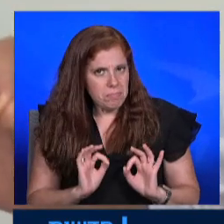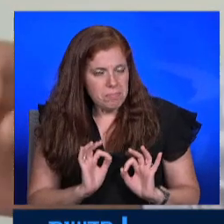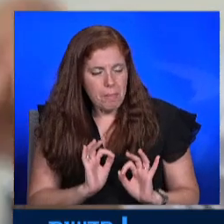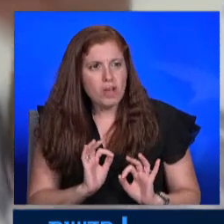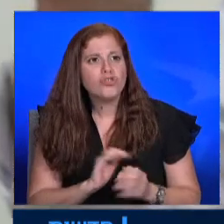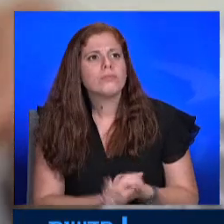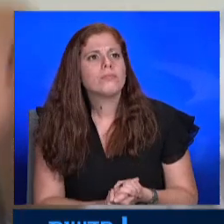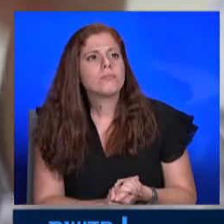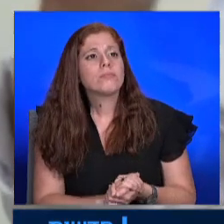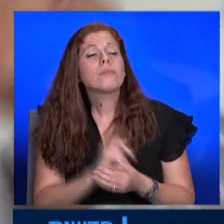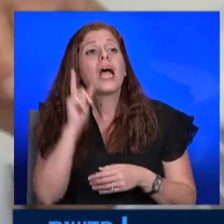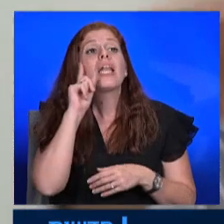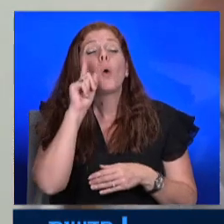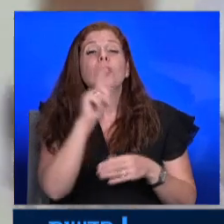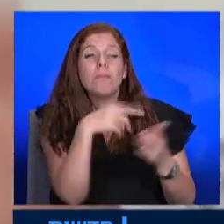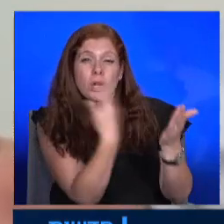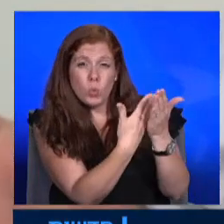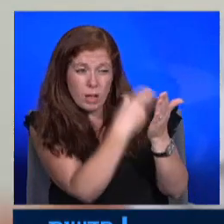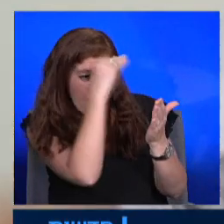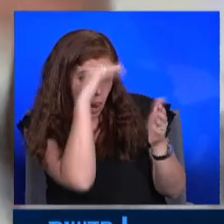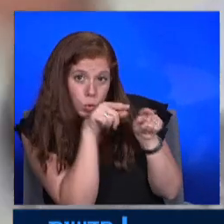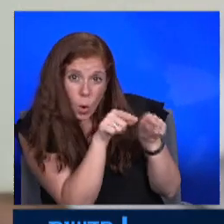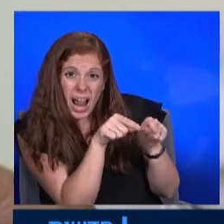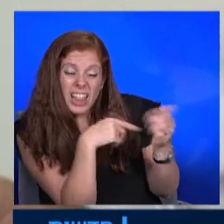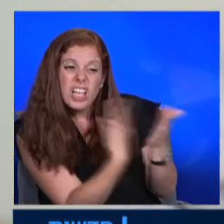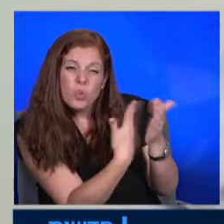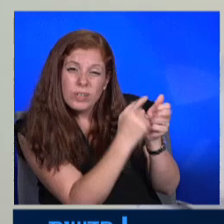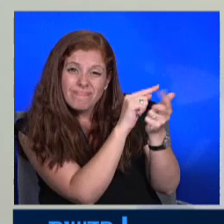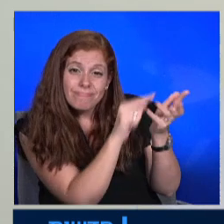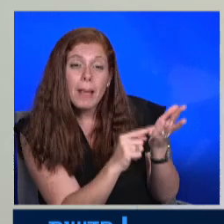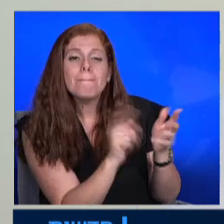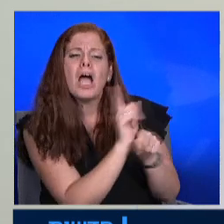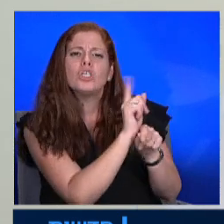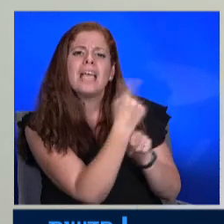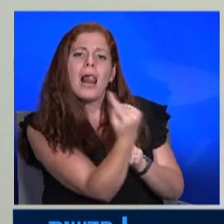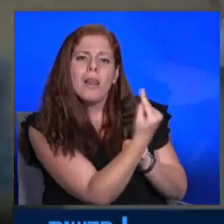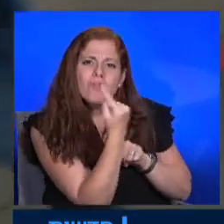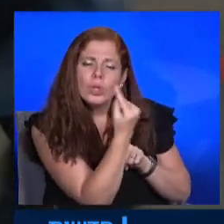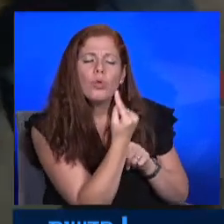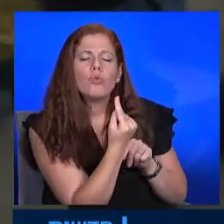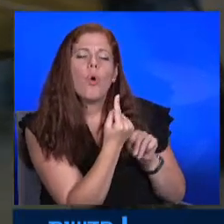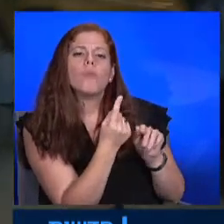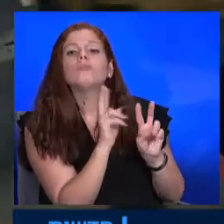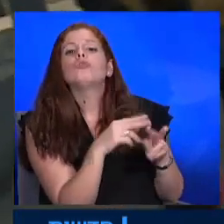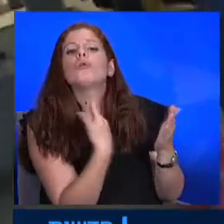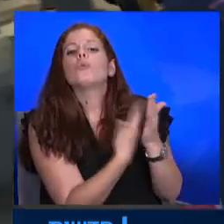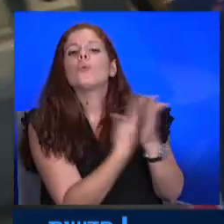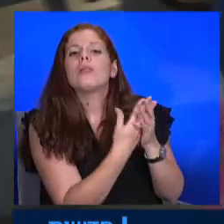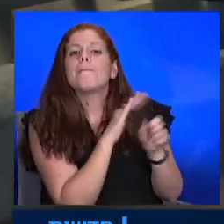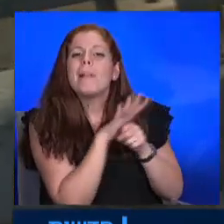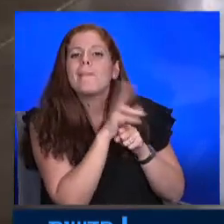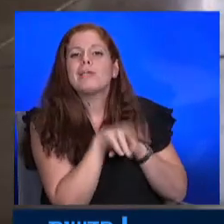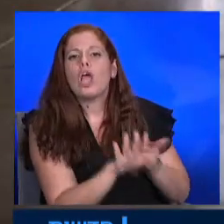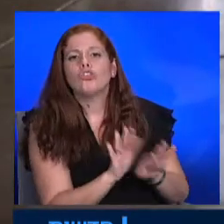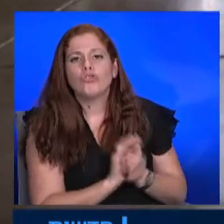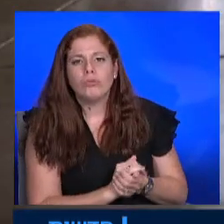ילד, שברגע שצריך לבודד אותו ולתת לו מעטפת, יש לנו את כל הנתונים המלאים. בעוד 36 שעות יתחילו